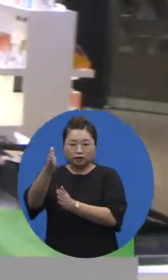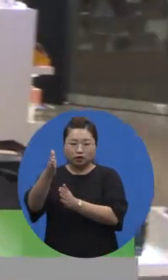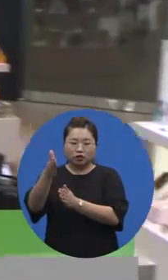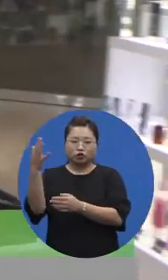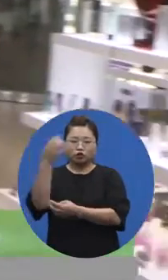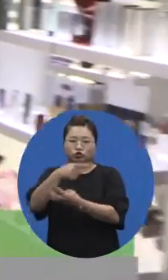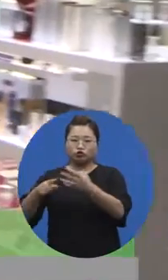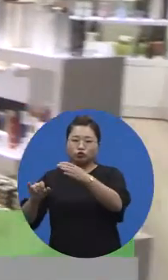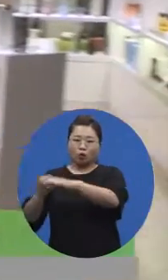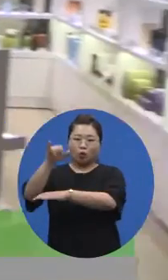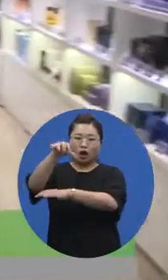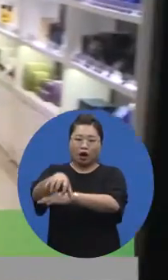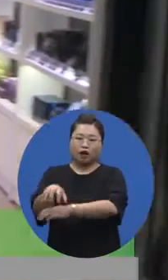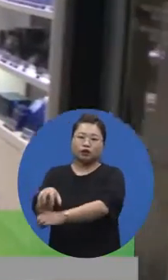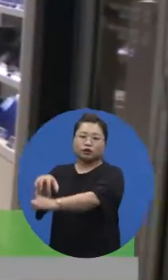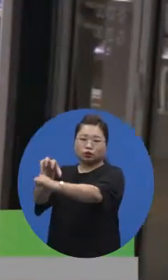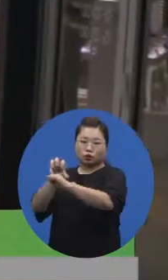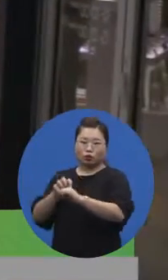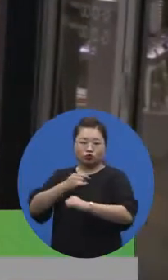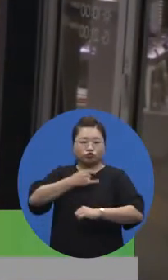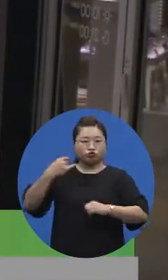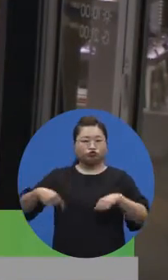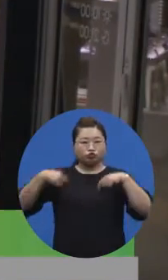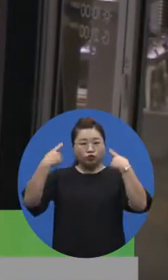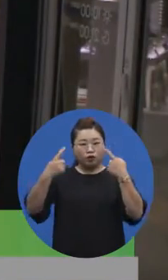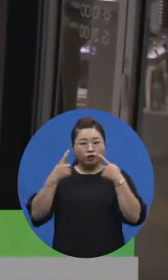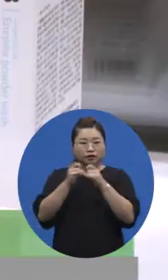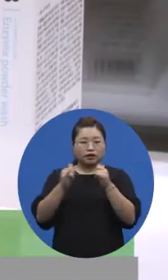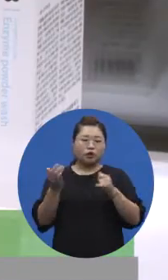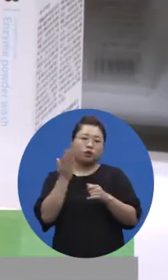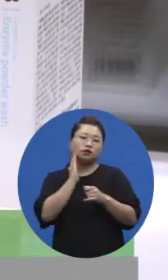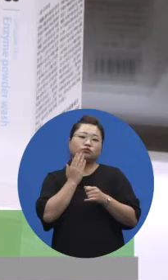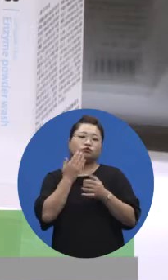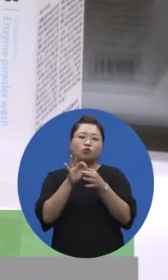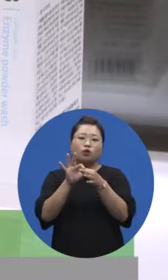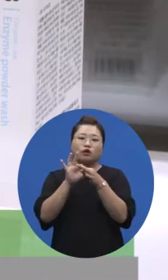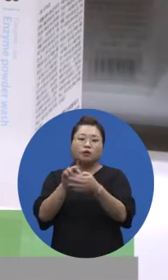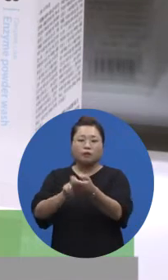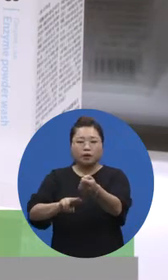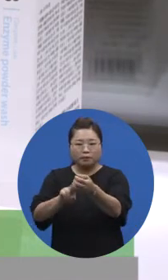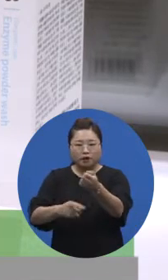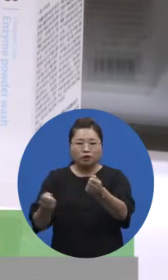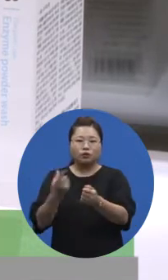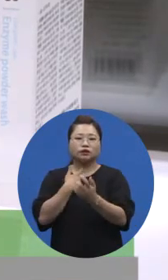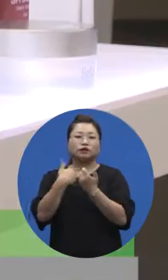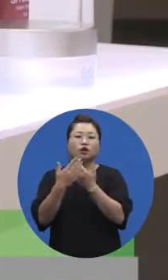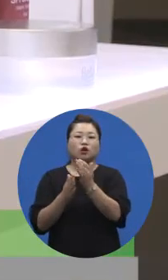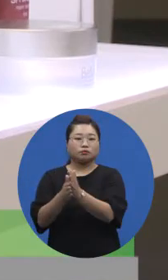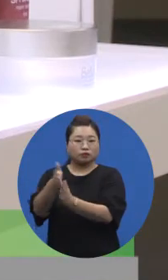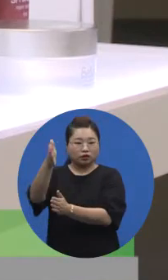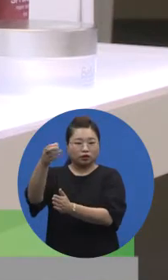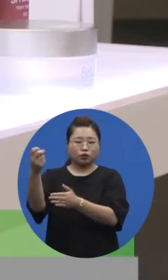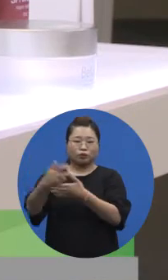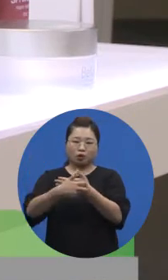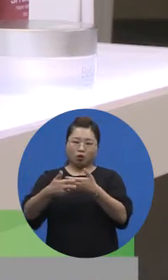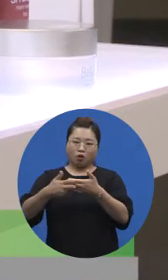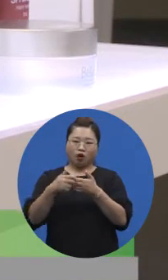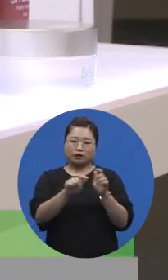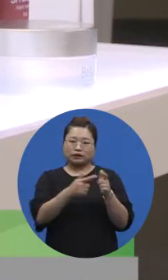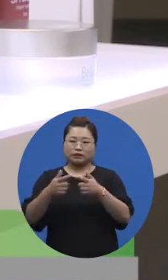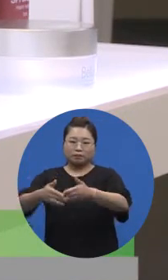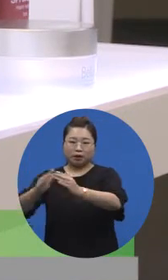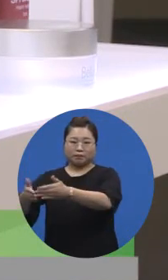수익시설에는 청주공항을 이용하는 중국 관광객 등을 겨냥해 화장품 뷰티 관련 판매 체험시설과 병원 등의 뷰티 메디컬